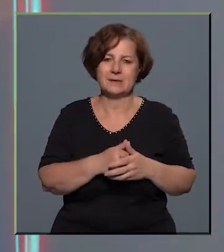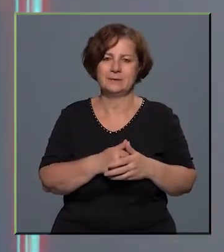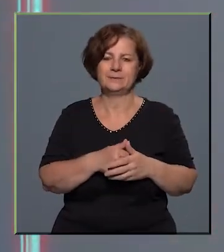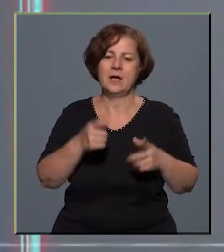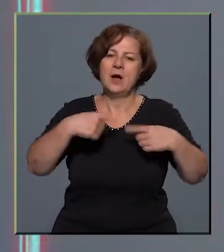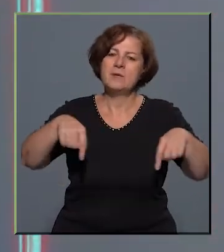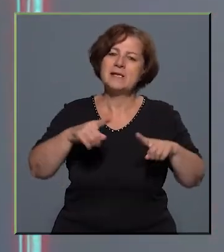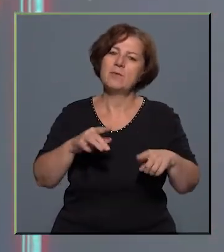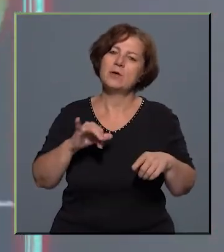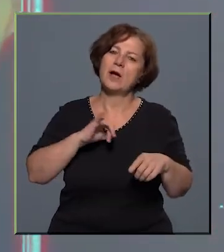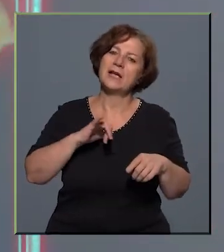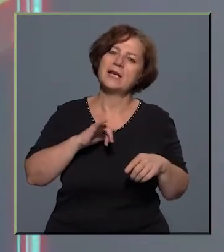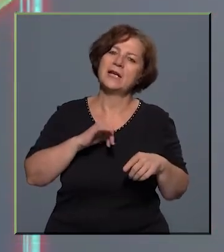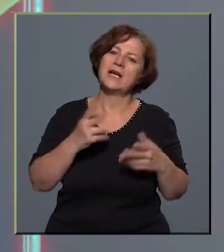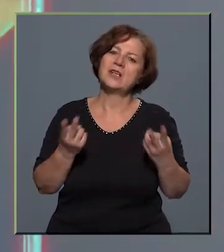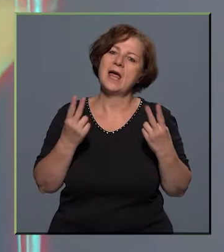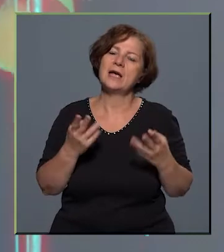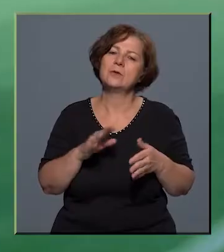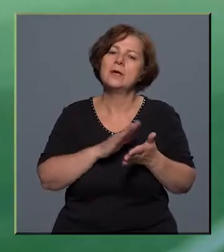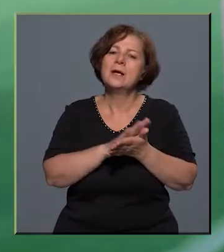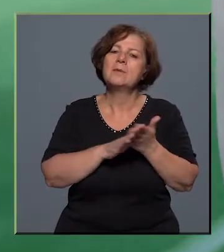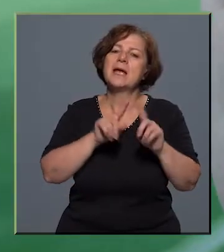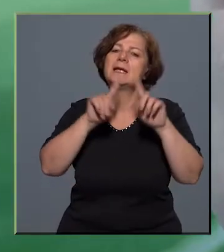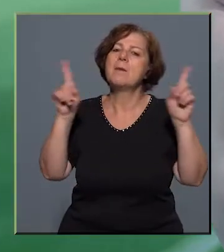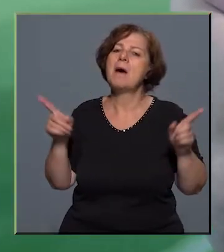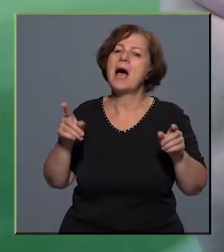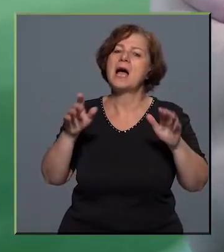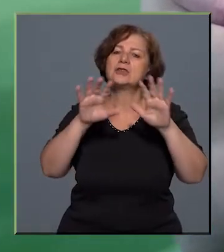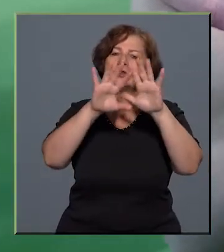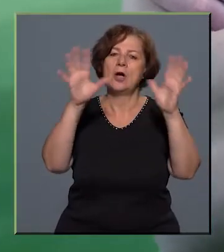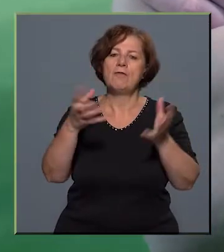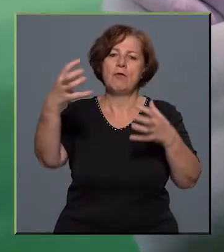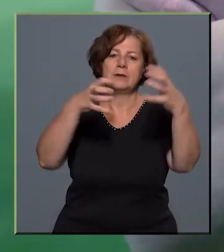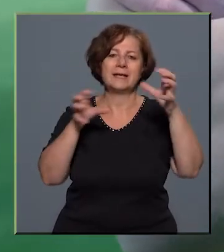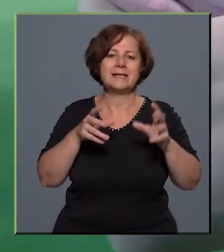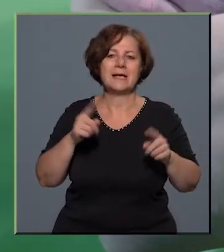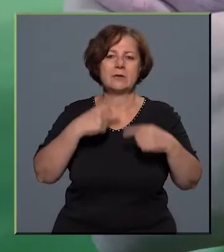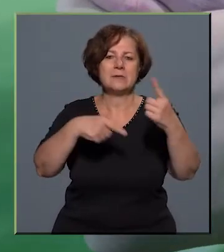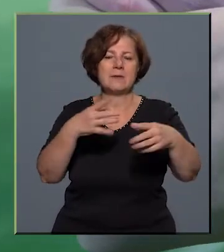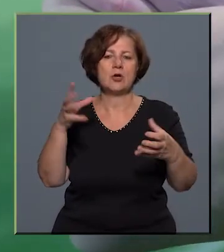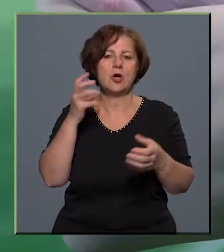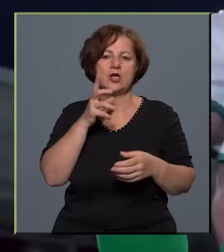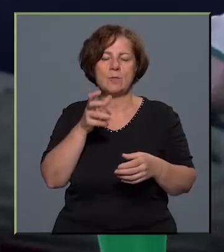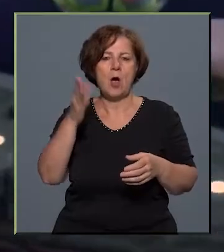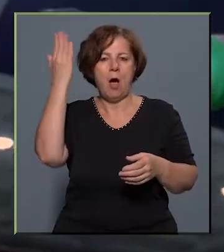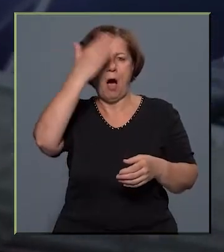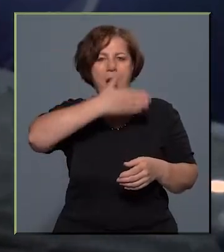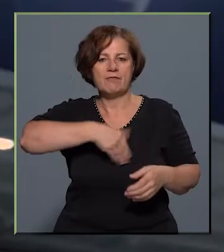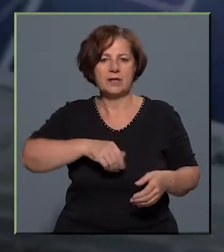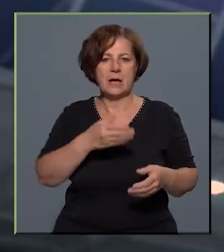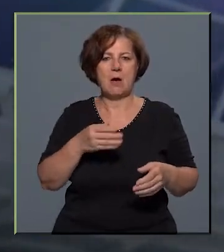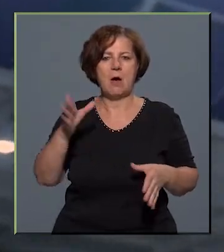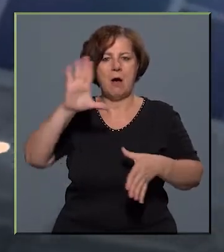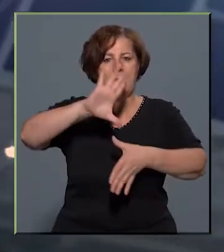számunkra talán érdekes lehet, hogy milyen más földrészekről származó csapatok lesznek itt. Afrikából,